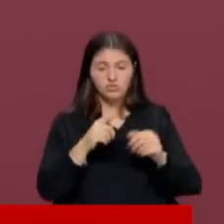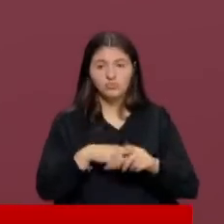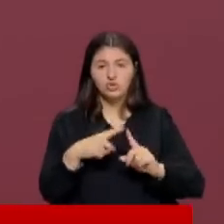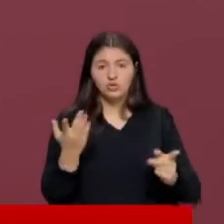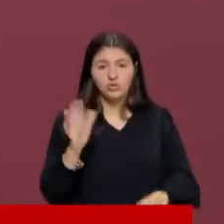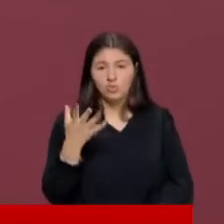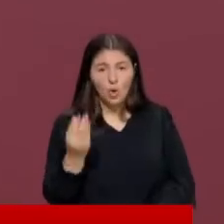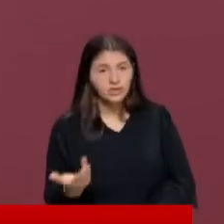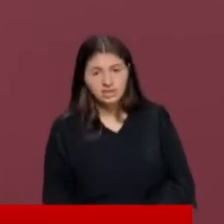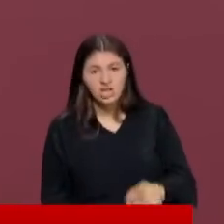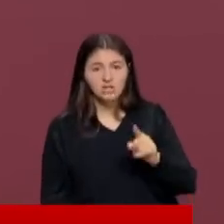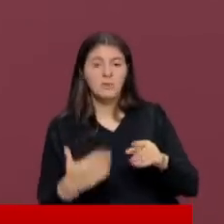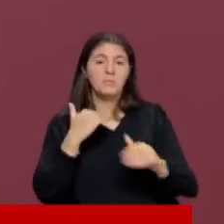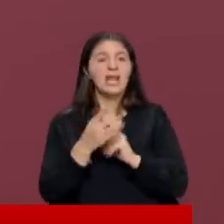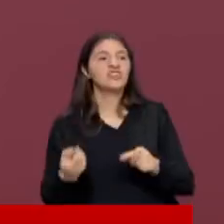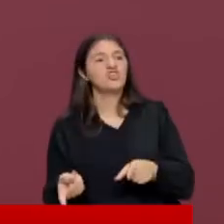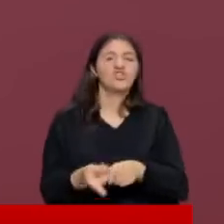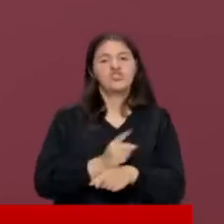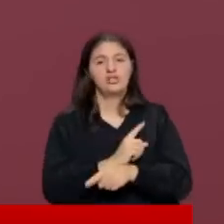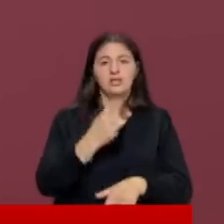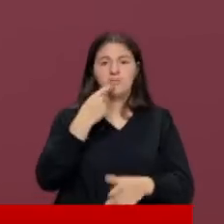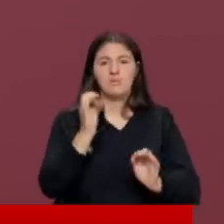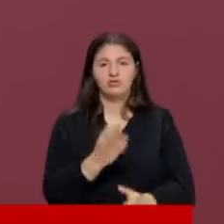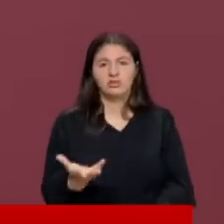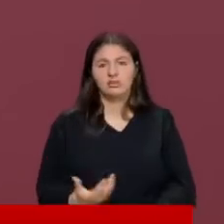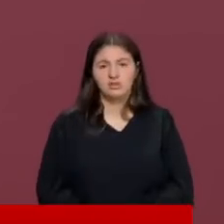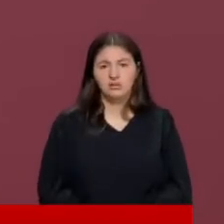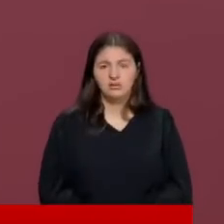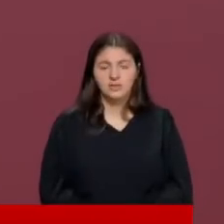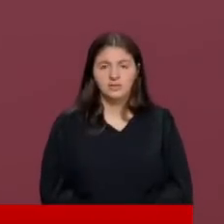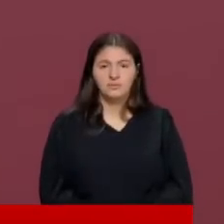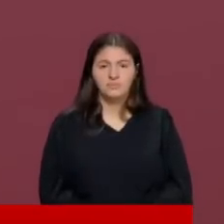ne oldu ki şimdi milletin çeşitliliğinden bahsetmeye başladık